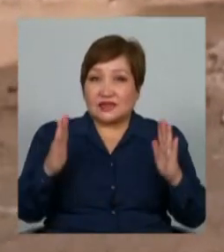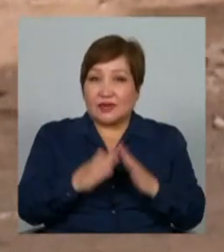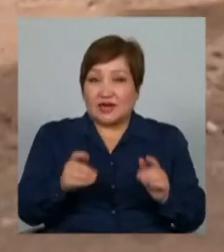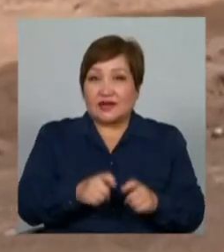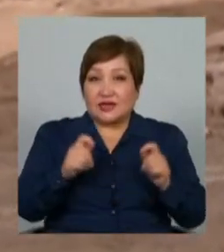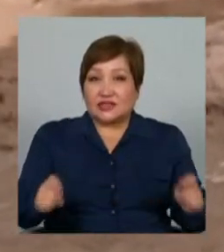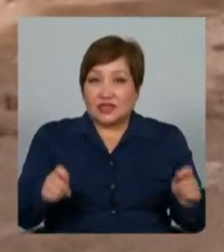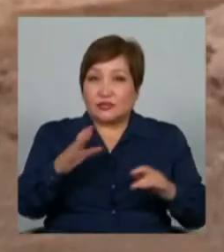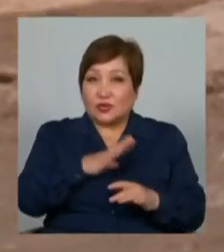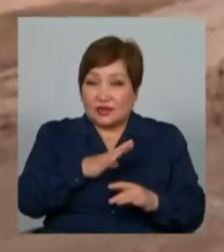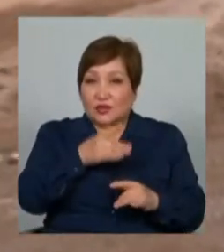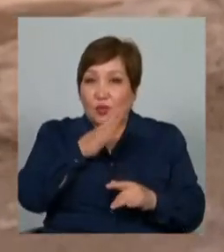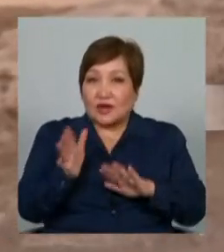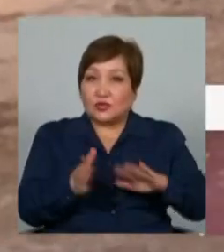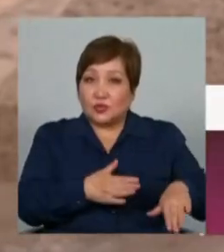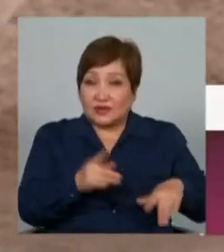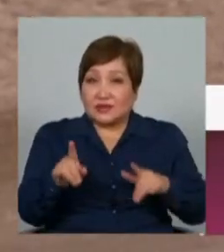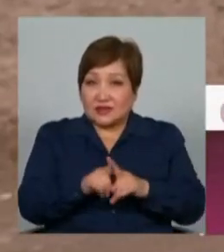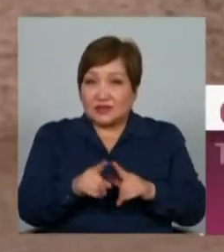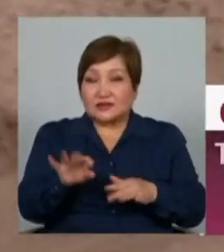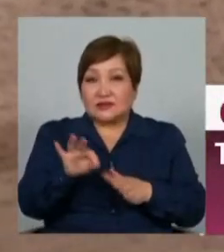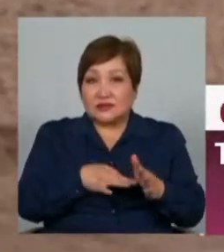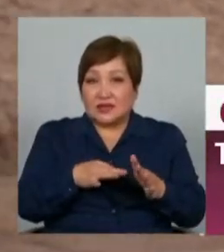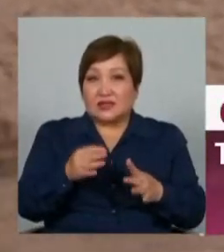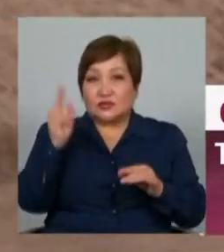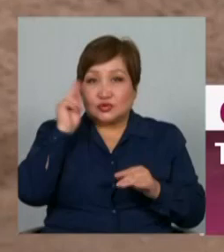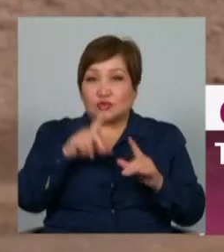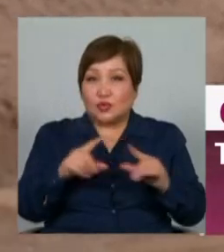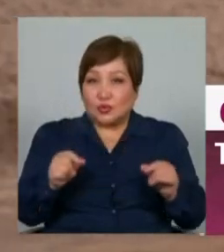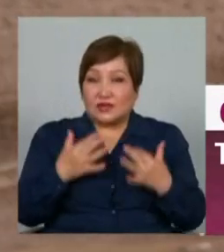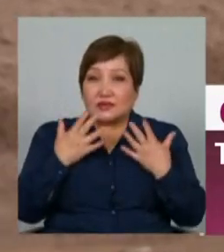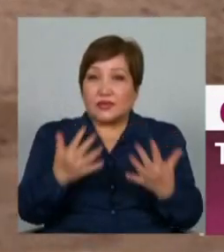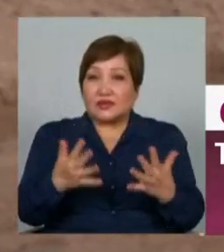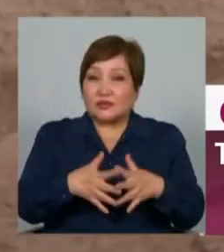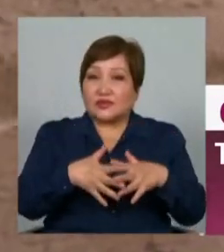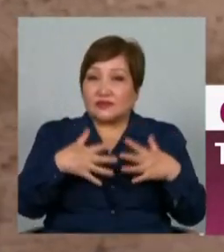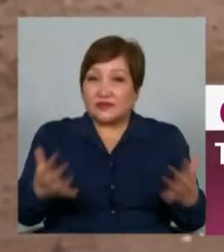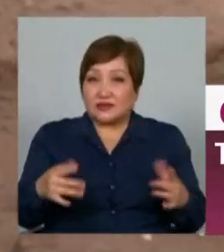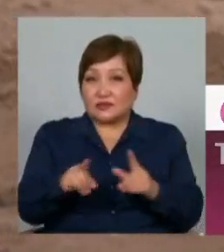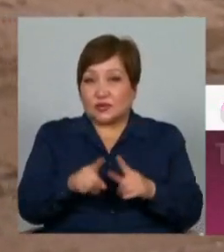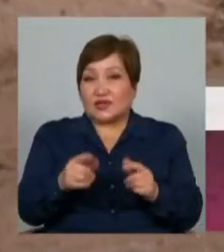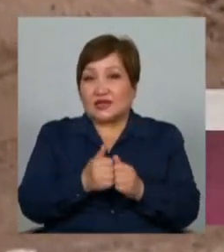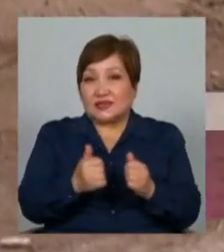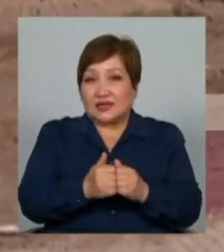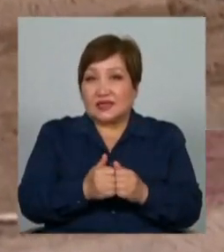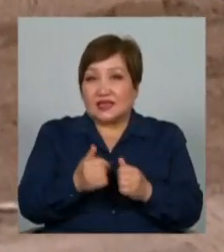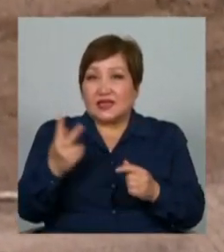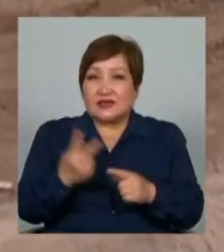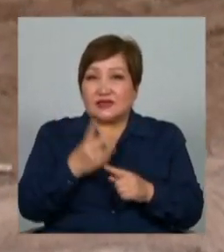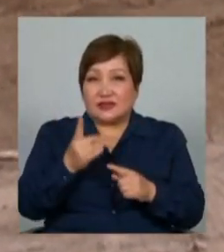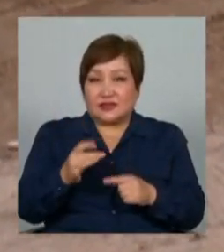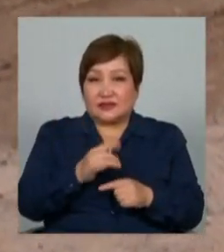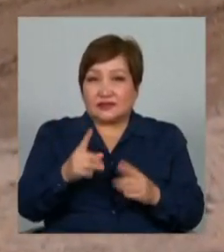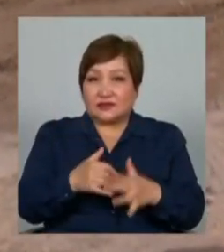еді. Уақыт өте келе біреге білім ордасына деген сұраныс арта түскен. Енді міне оның қасынан одан 2 есе үлкен